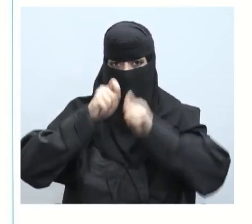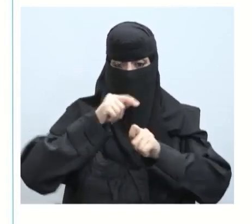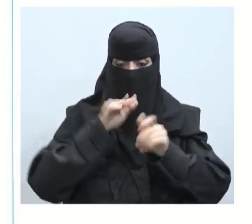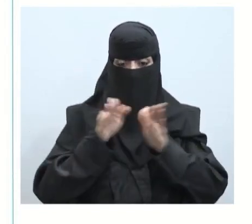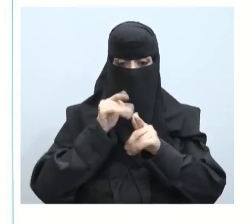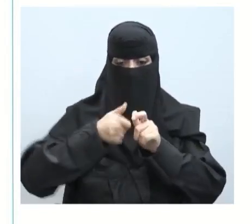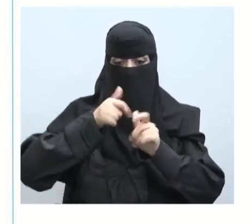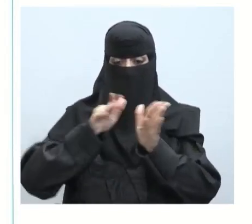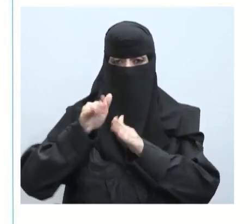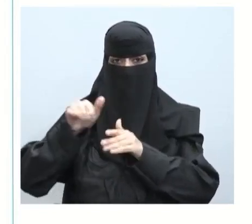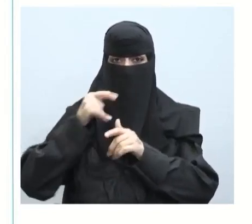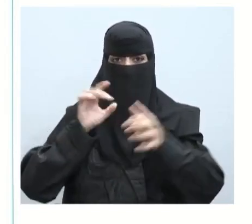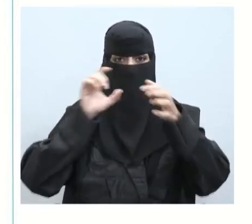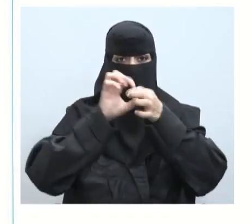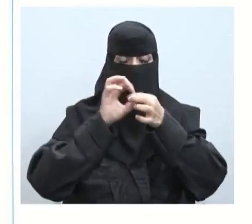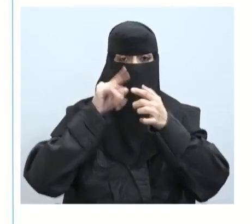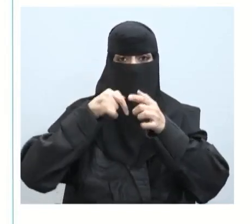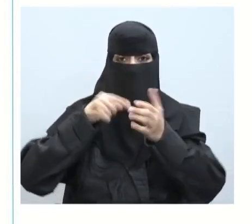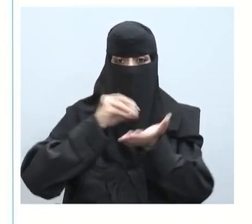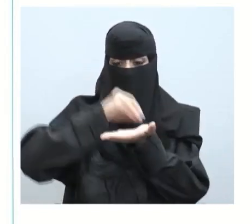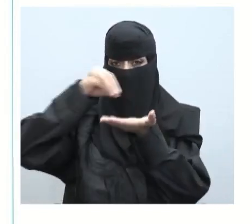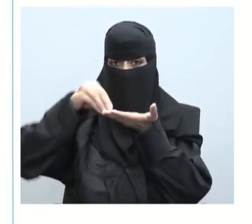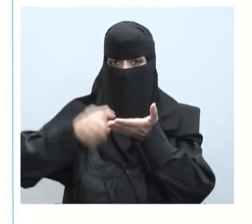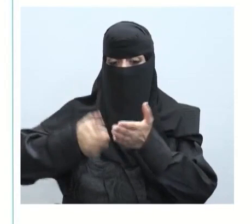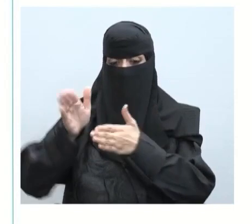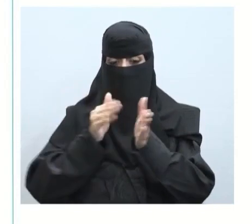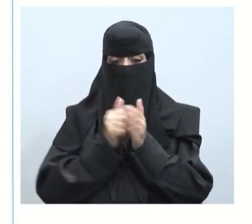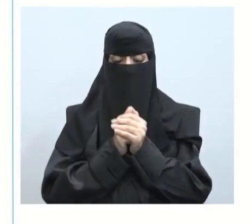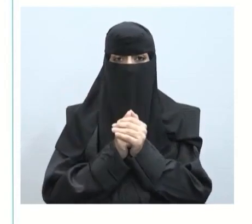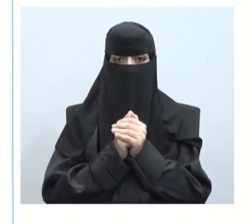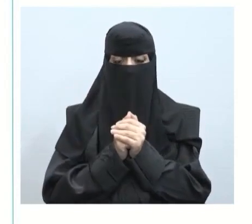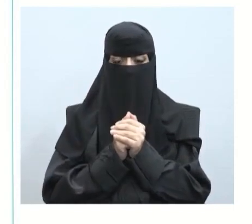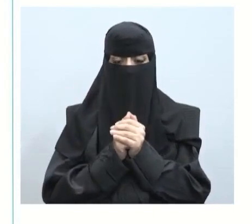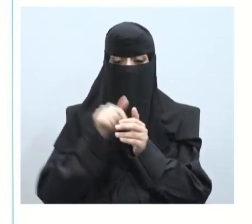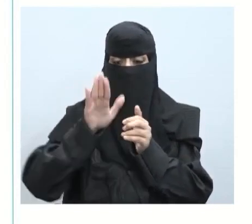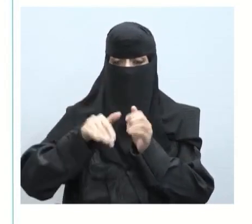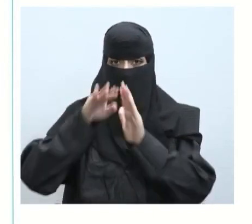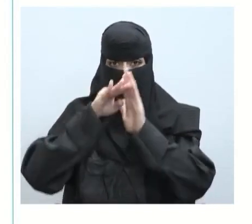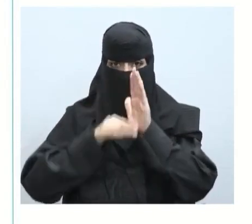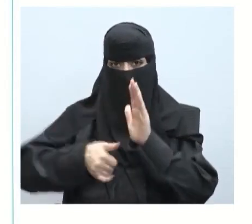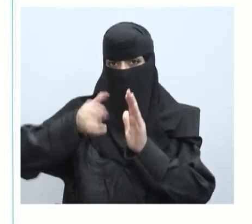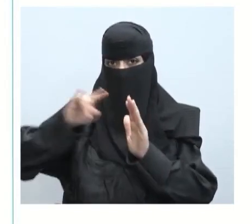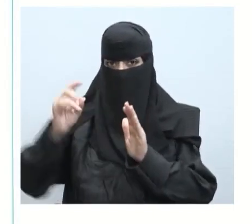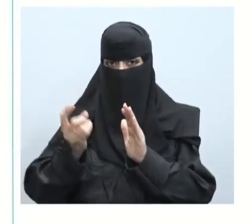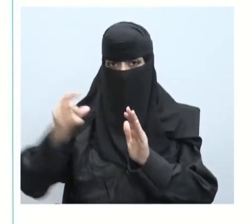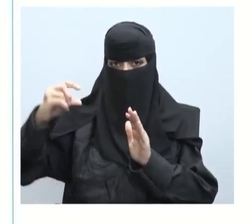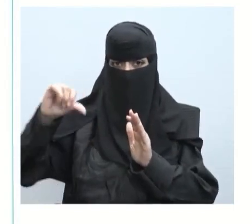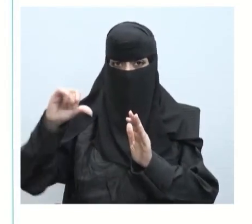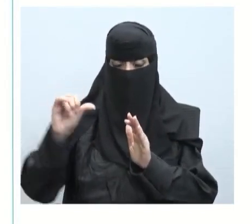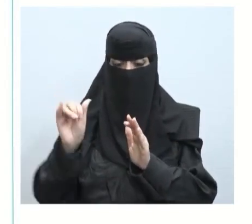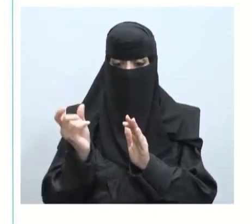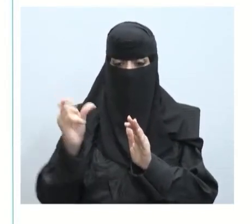الأردوينو والاتصال بوسيط EQTTX، أيضا برمجة الأردوينو.